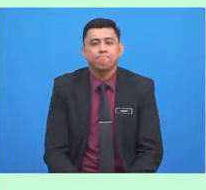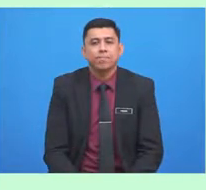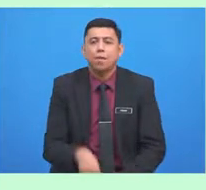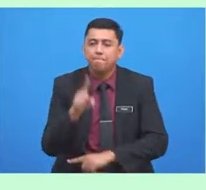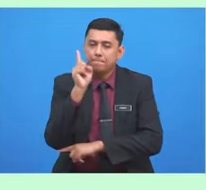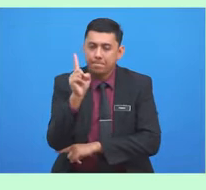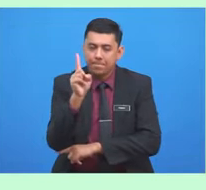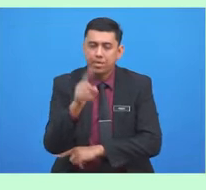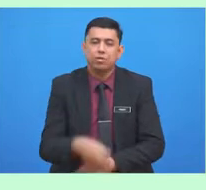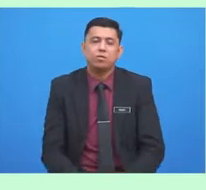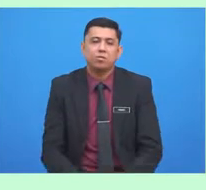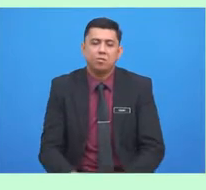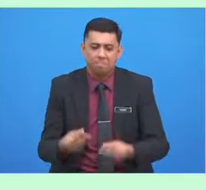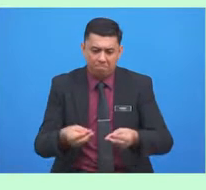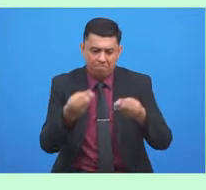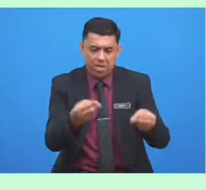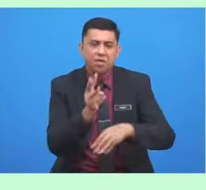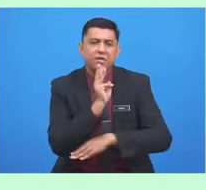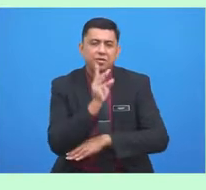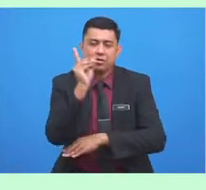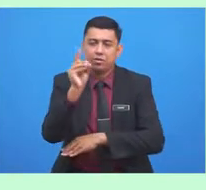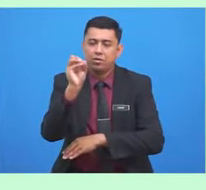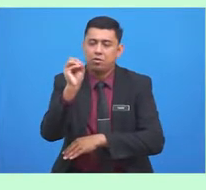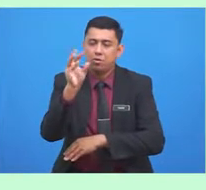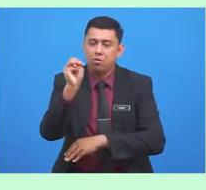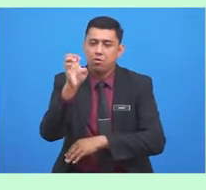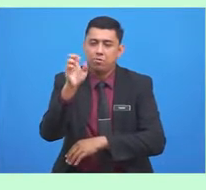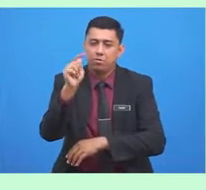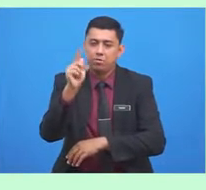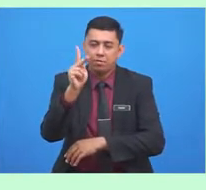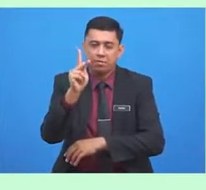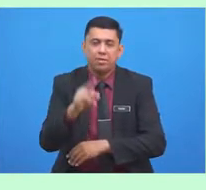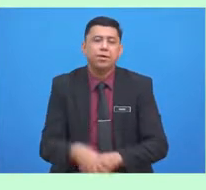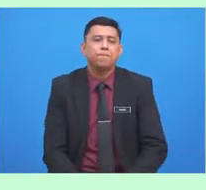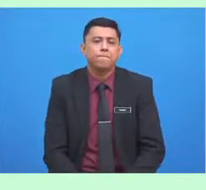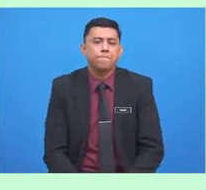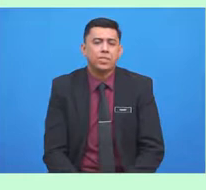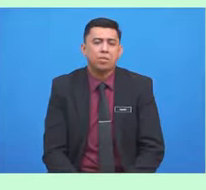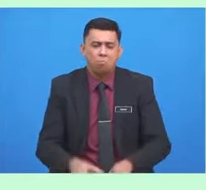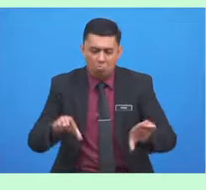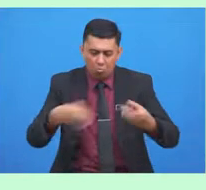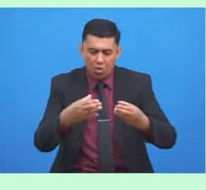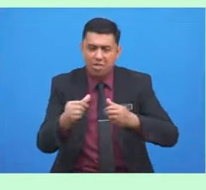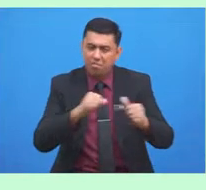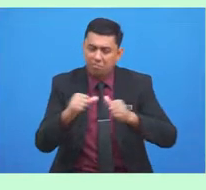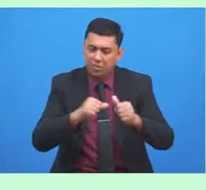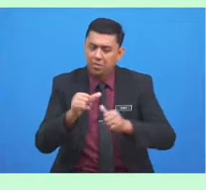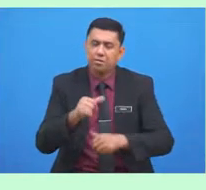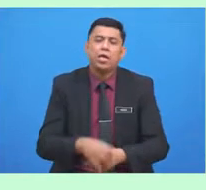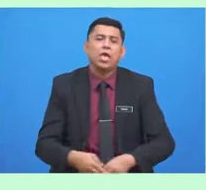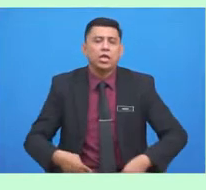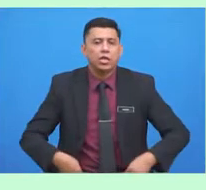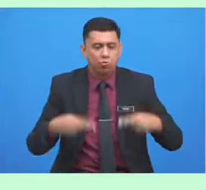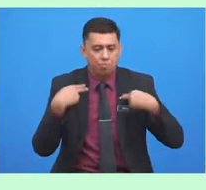Pertama, bekalan air domestik. Air dapat digunakan bagi melaksanakan pelbagai aktiviti